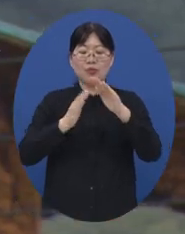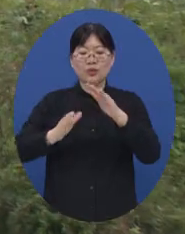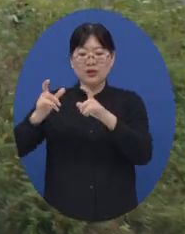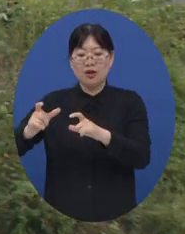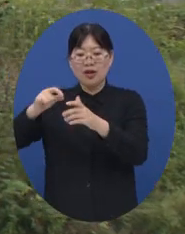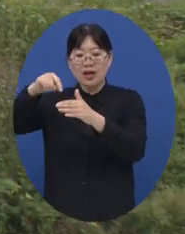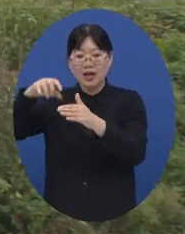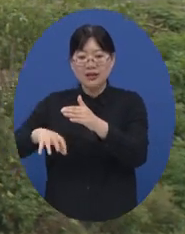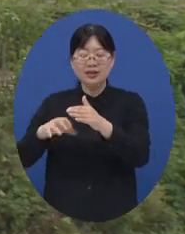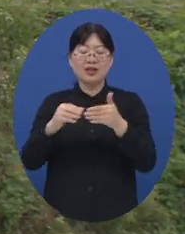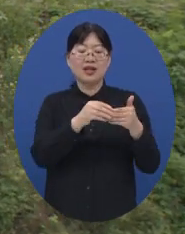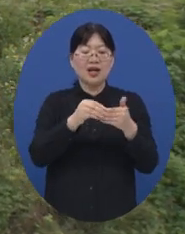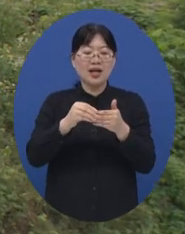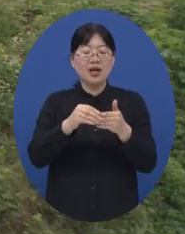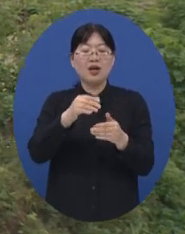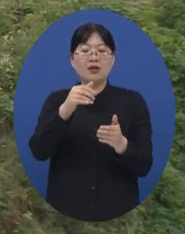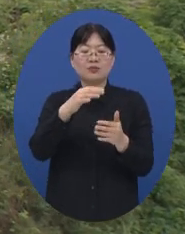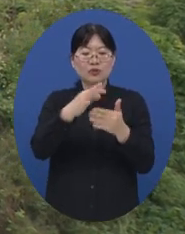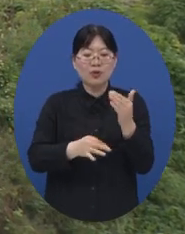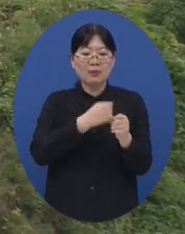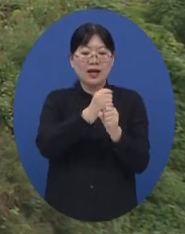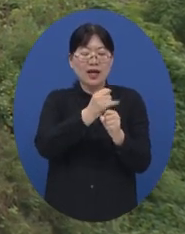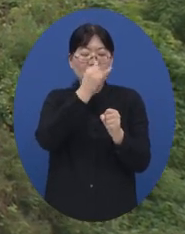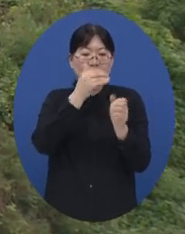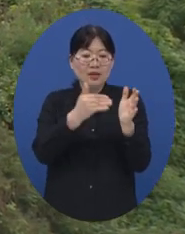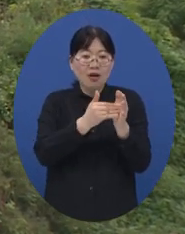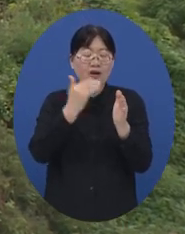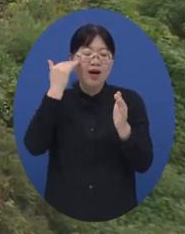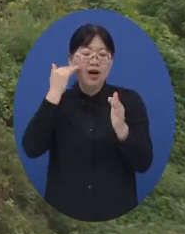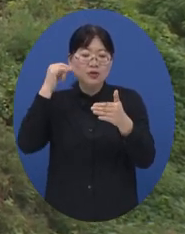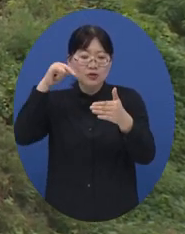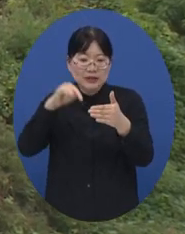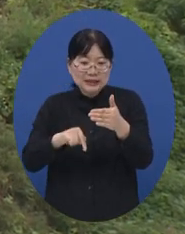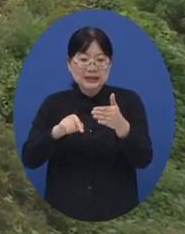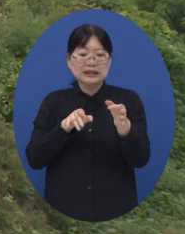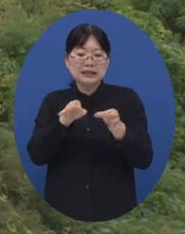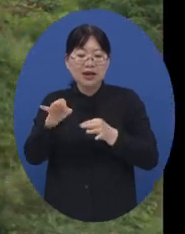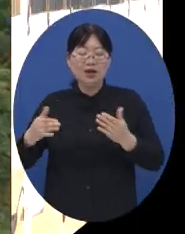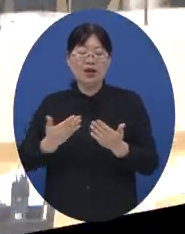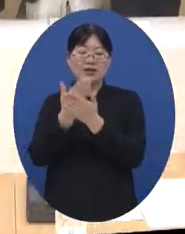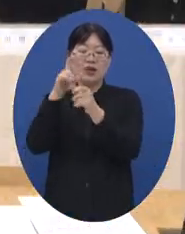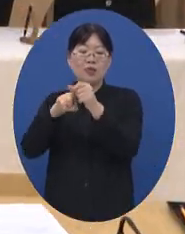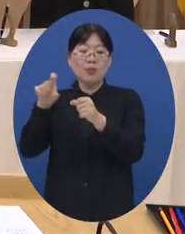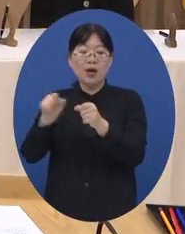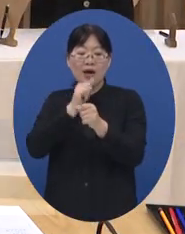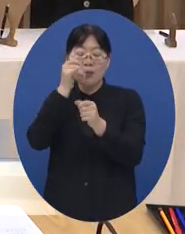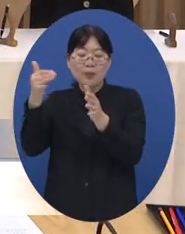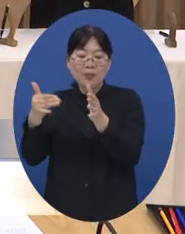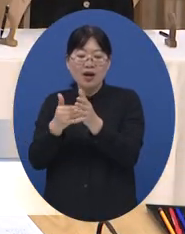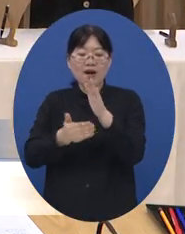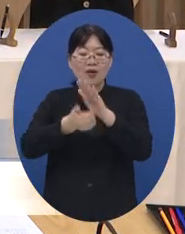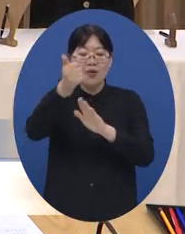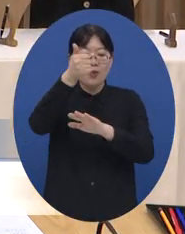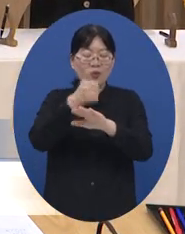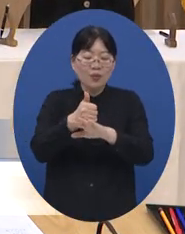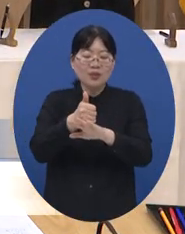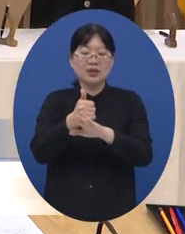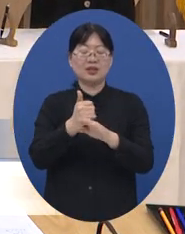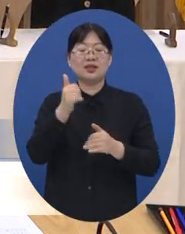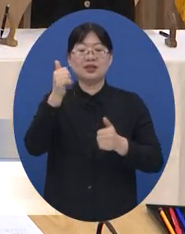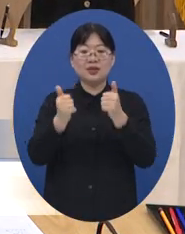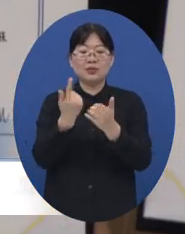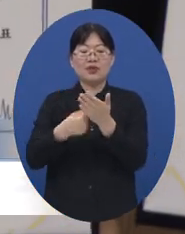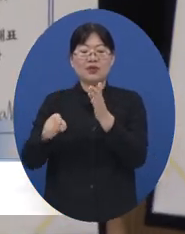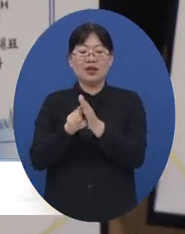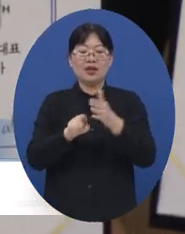공적 영역에서 드론 가이드라인과 시스템을 개발해 국내 드론 시장을 활성화하겠다는 목표입니다. 경기도는 성공적인 드론 실증 실험을